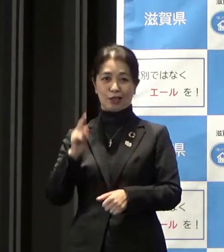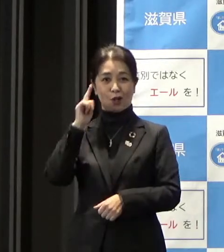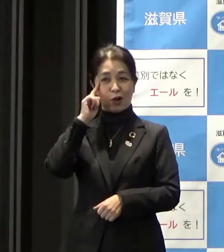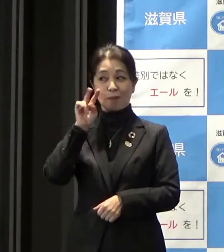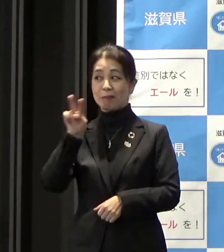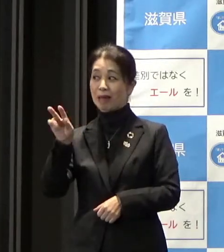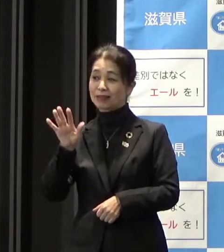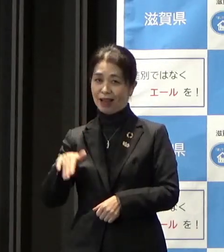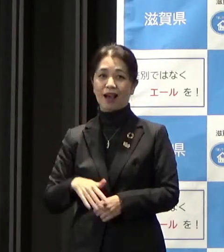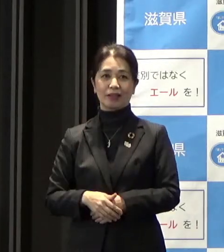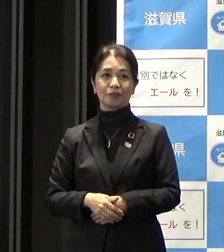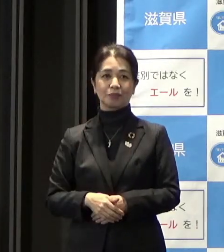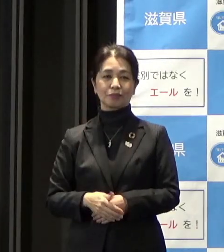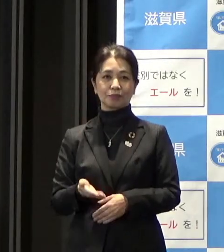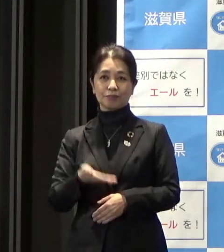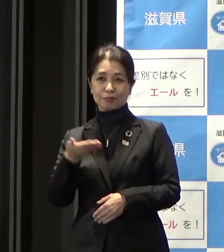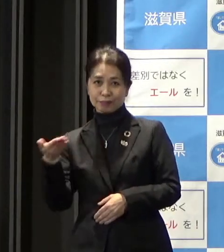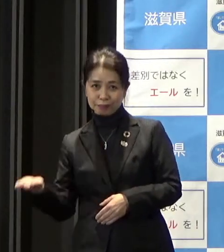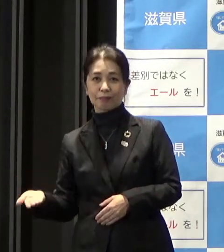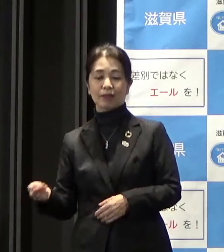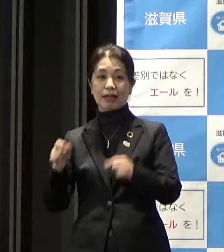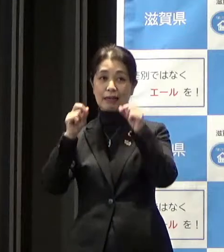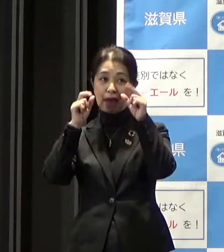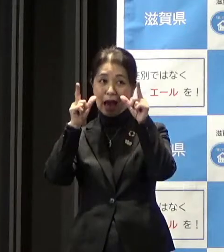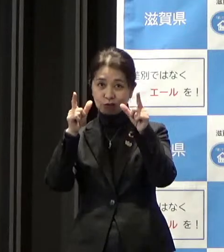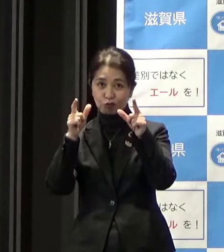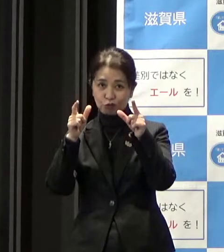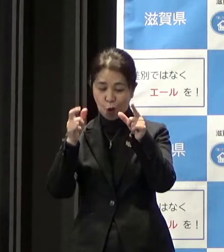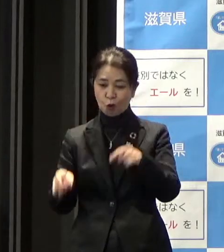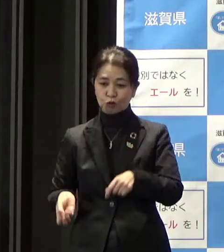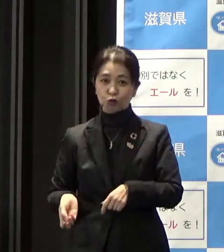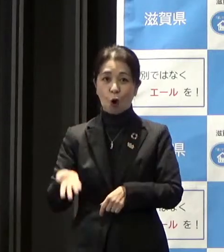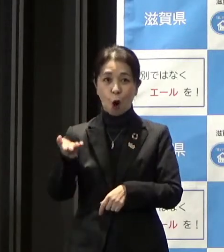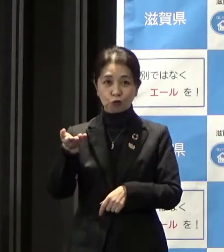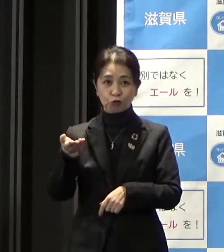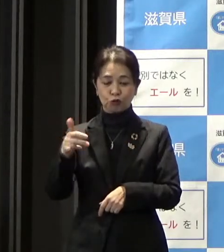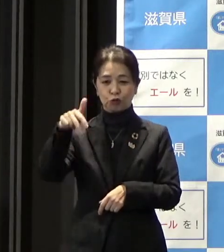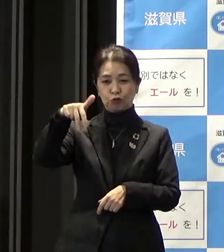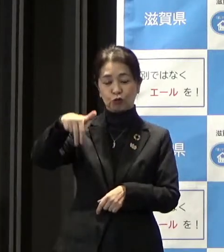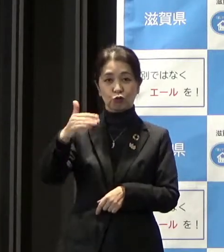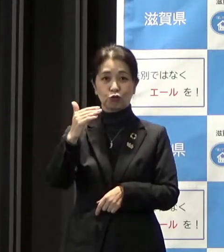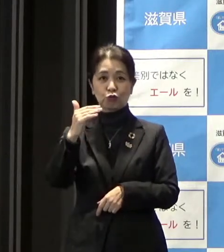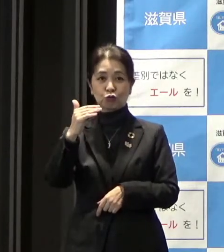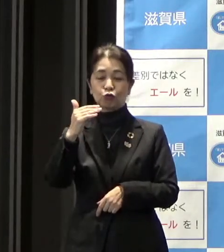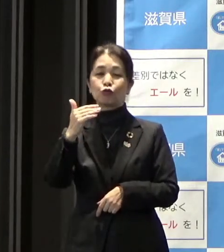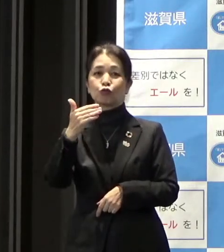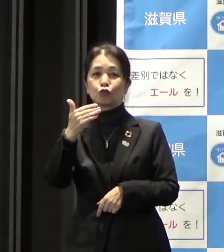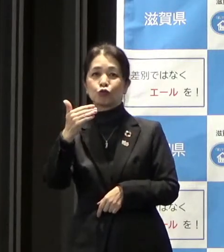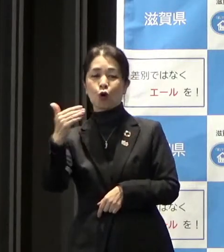2つ目は基本構想啓発のためのすごろくというものでございまして、平成31年、